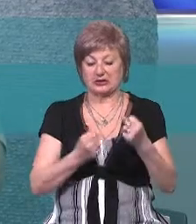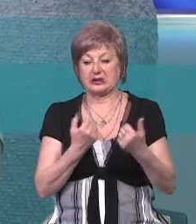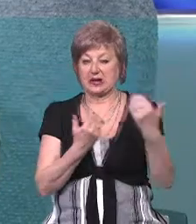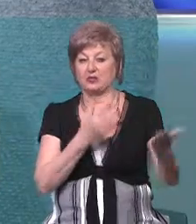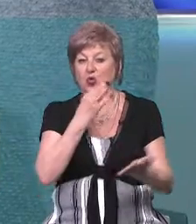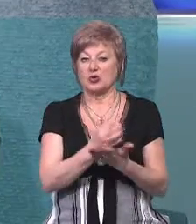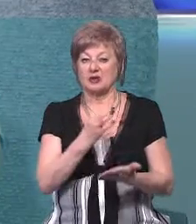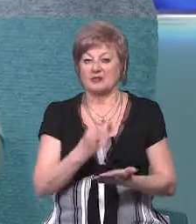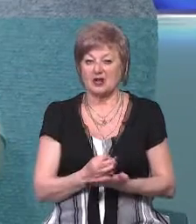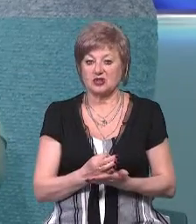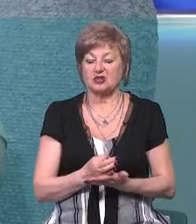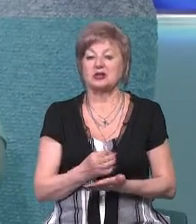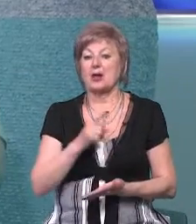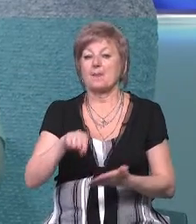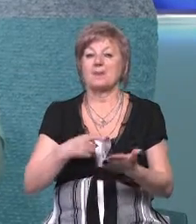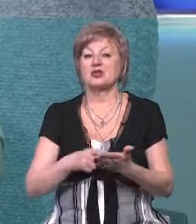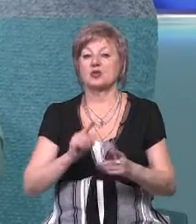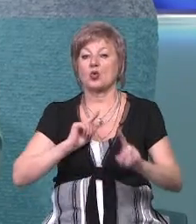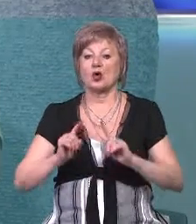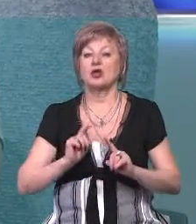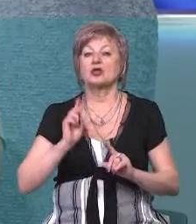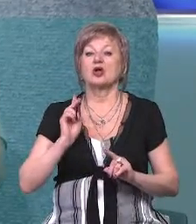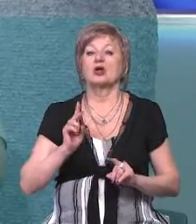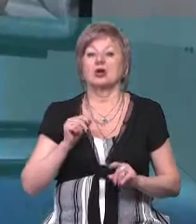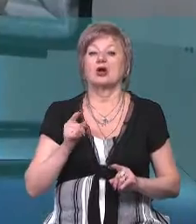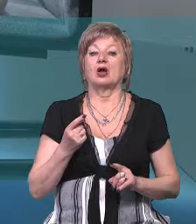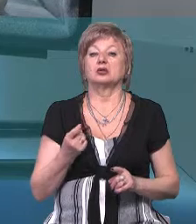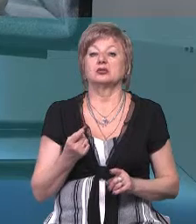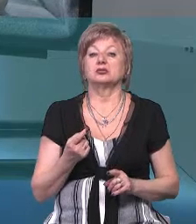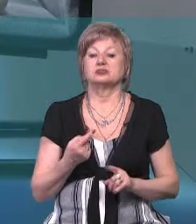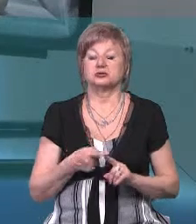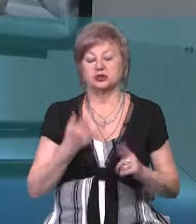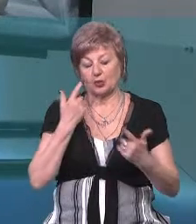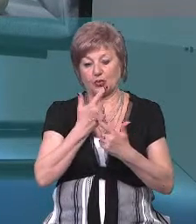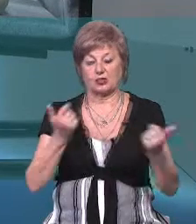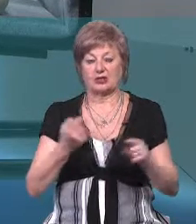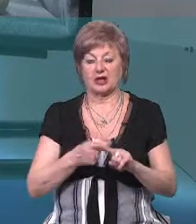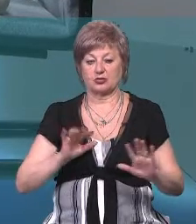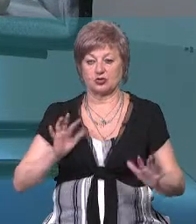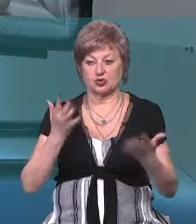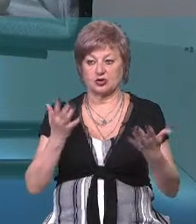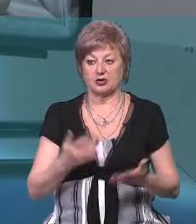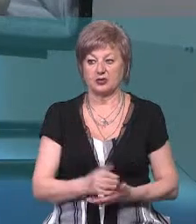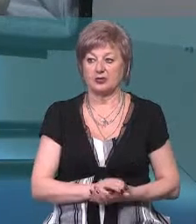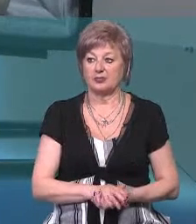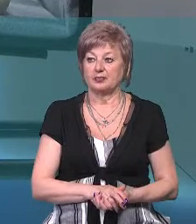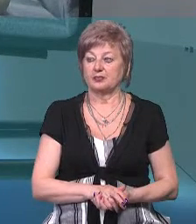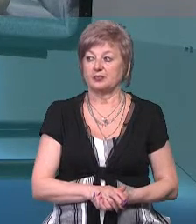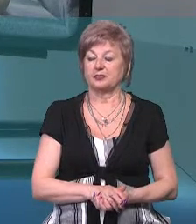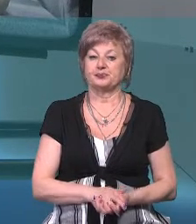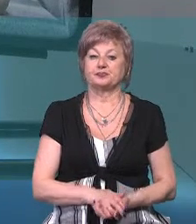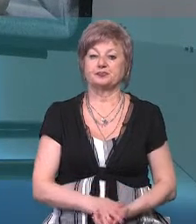зв'язку Запорізької міської ради, з приводу реакції управління транспорту на цей інцидент. Давайте послухаємо.